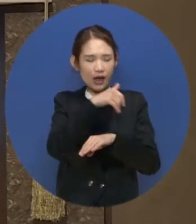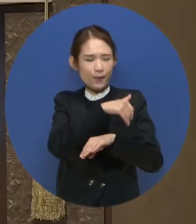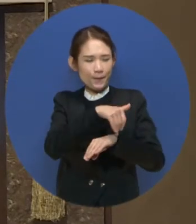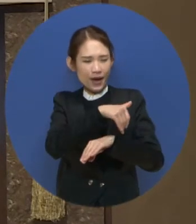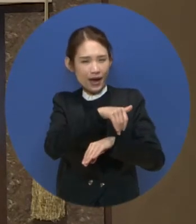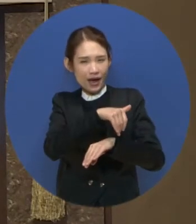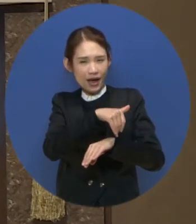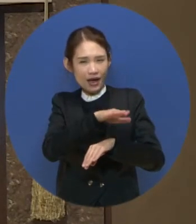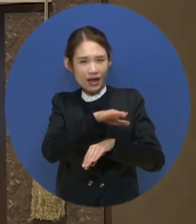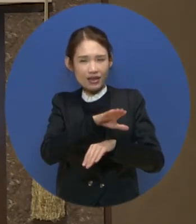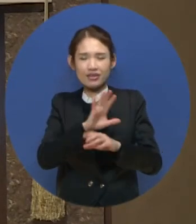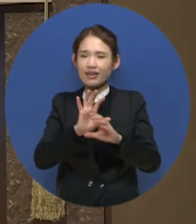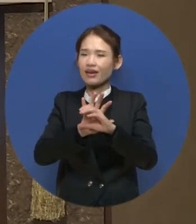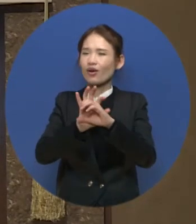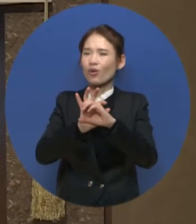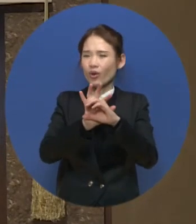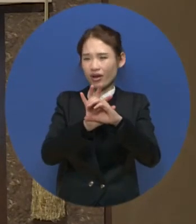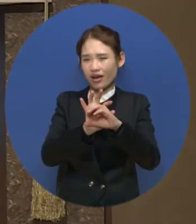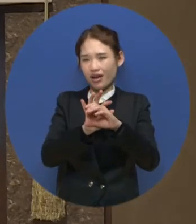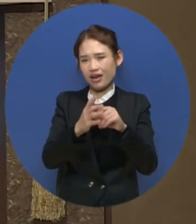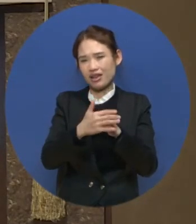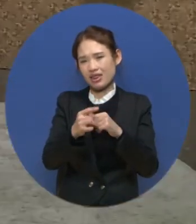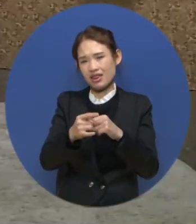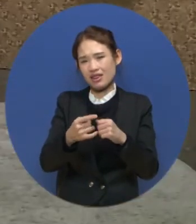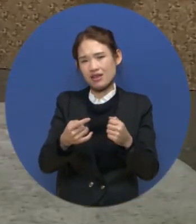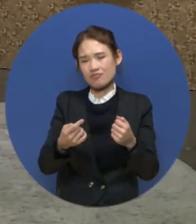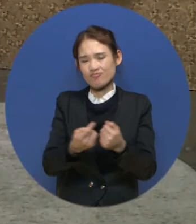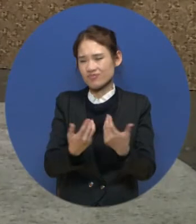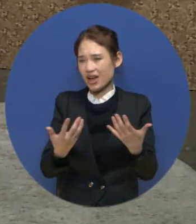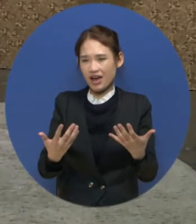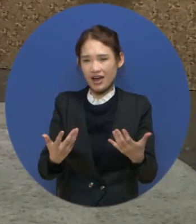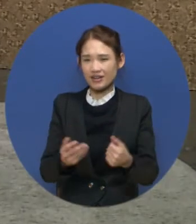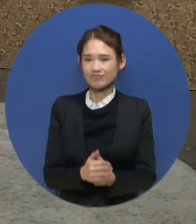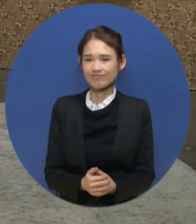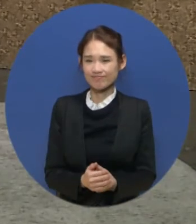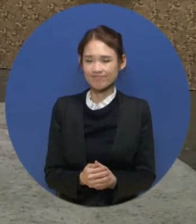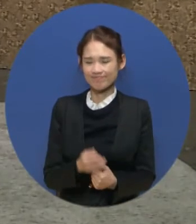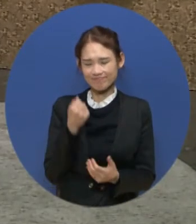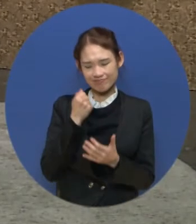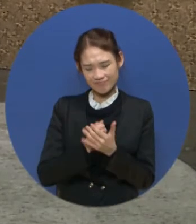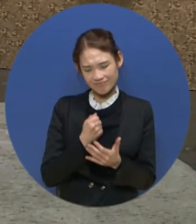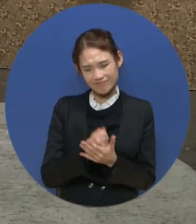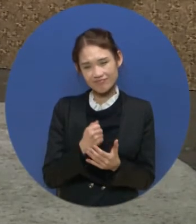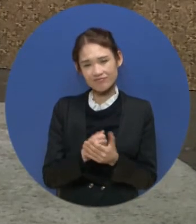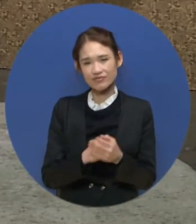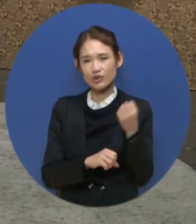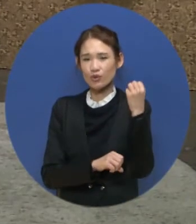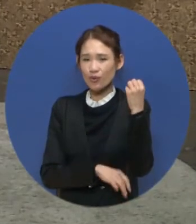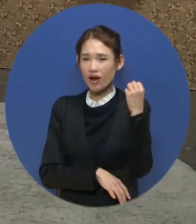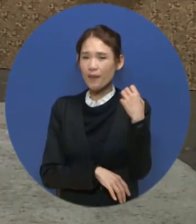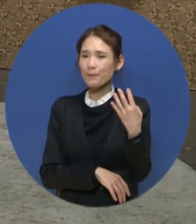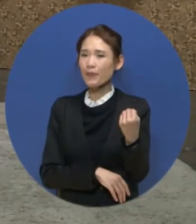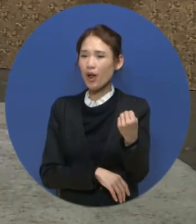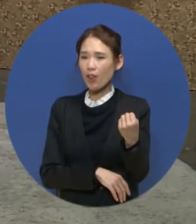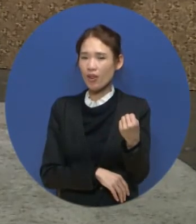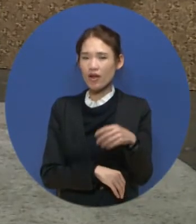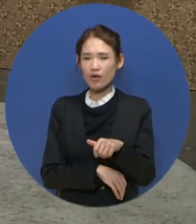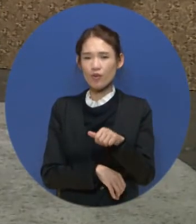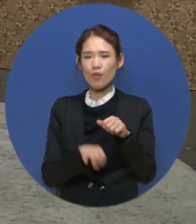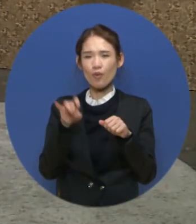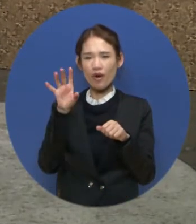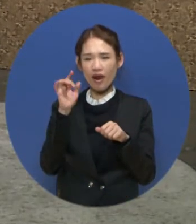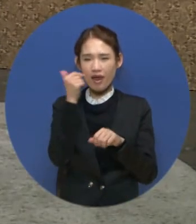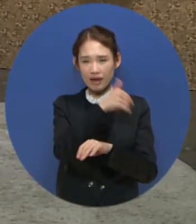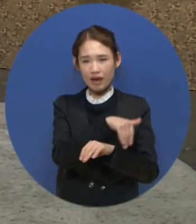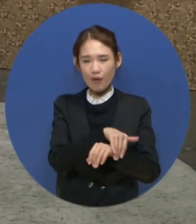계획을 했는데 지금 코로나 때문에 이거 어떻게 될지는 잘 너무 모르겠습니다. 그래서 저희가 안타깝네요. 원래는 몇 월에 계획을 5월에 하시나요? 지금